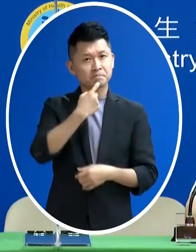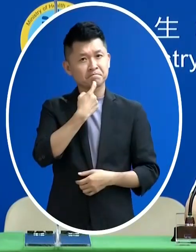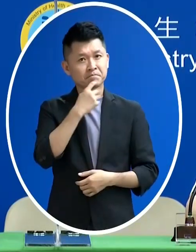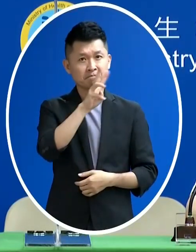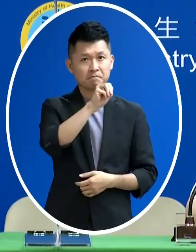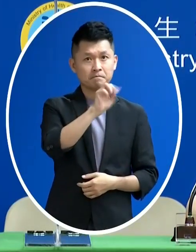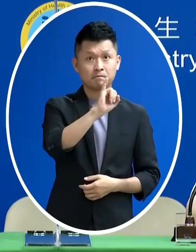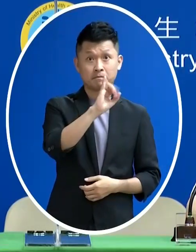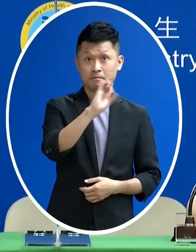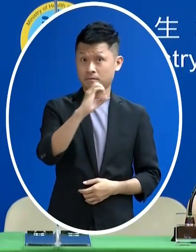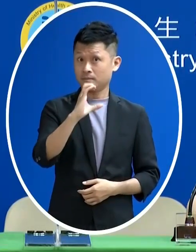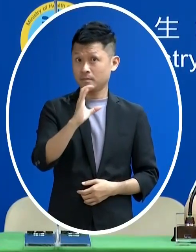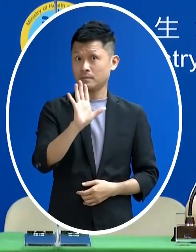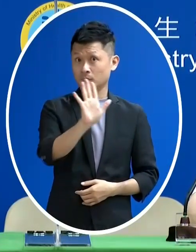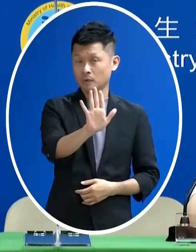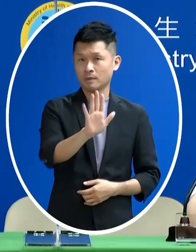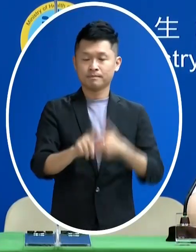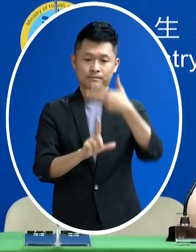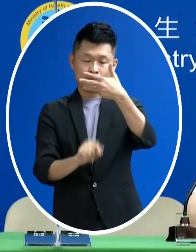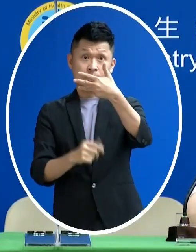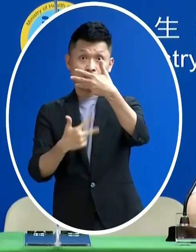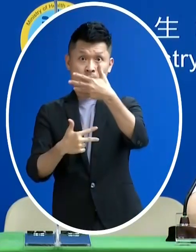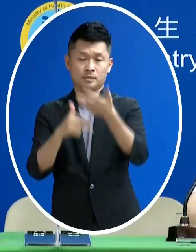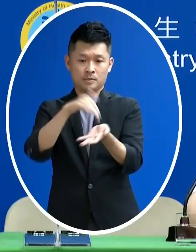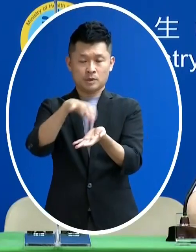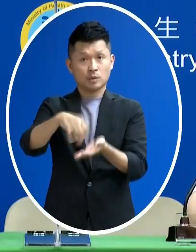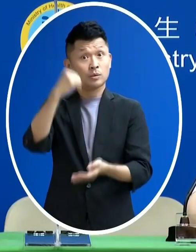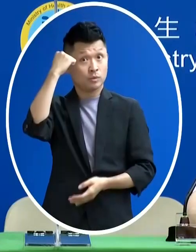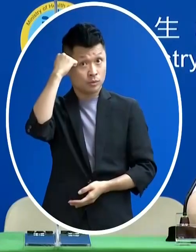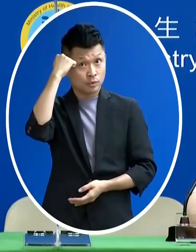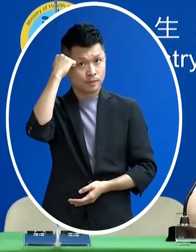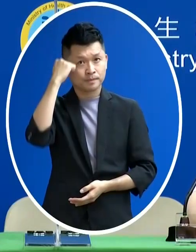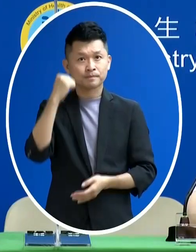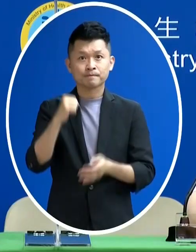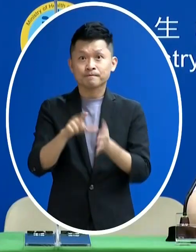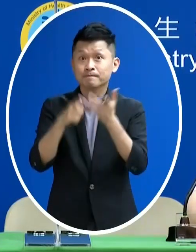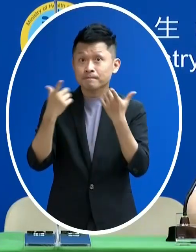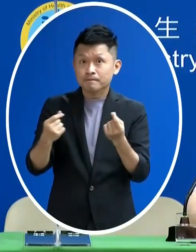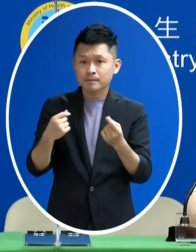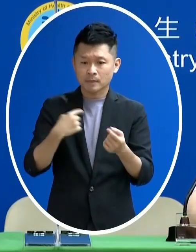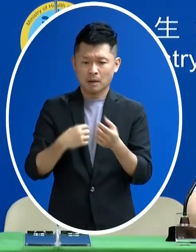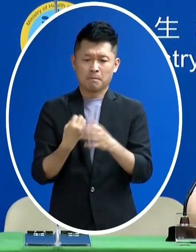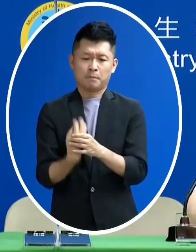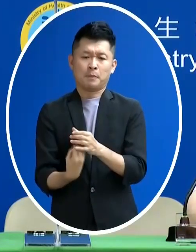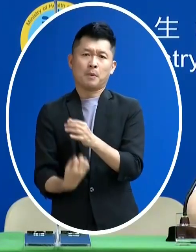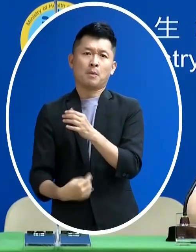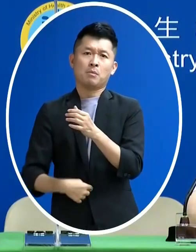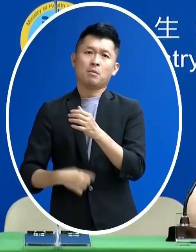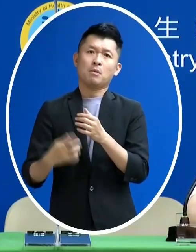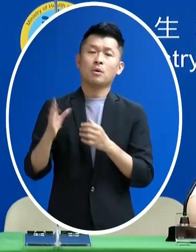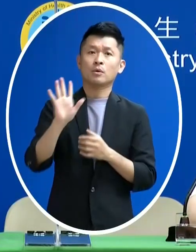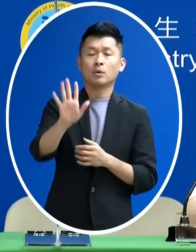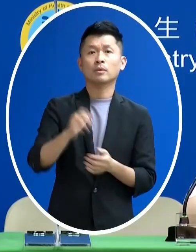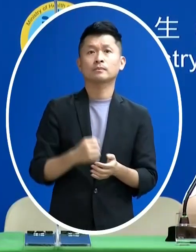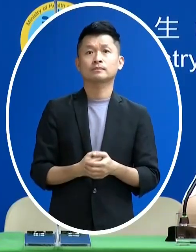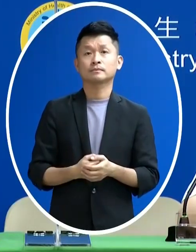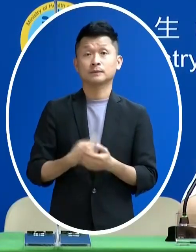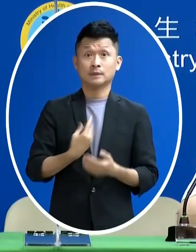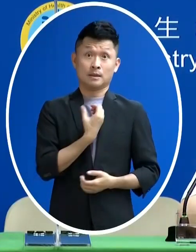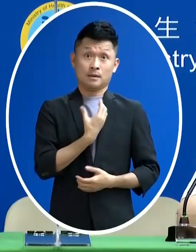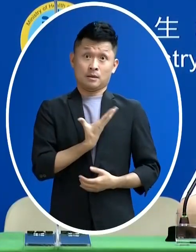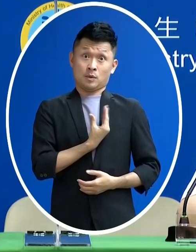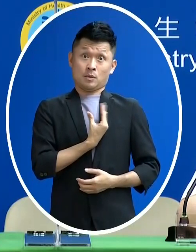C， 所以安排在8月7号住院。那住院当天同时也有出现腹泻的症状，住院后在心脏